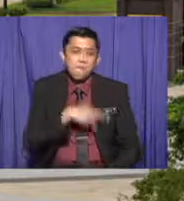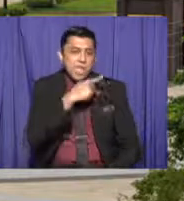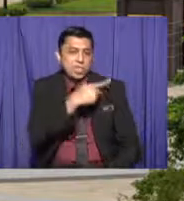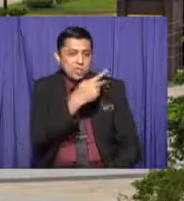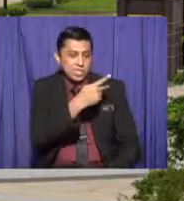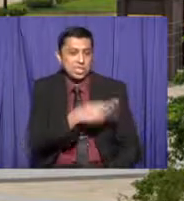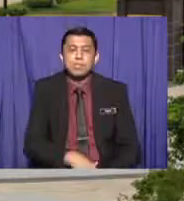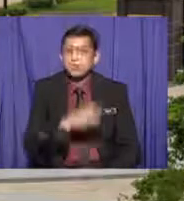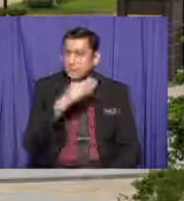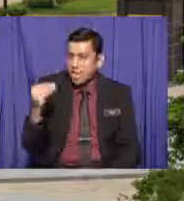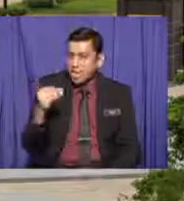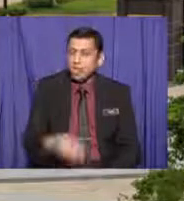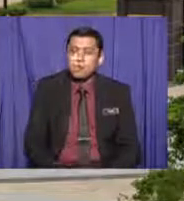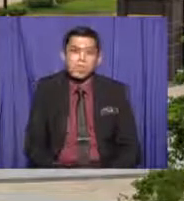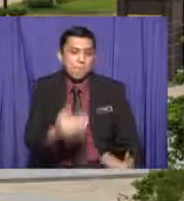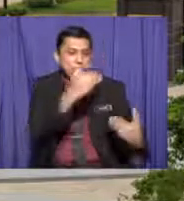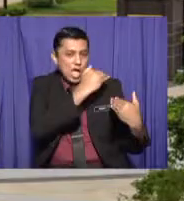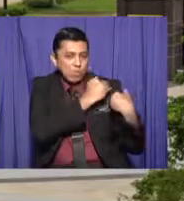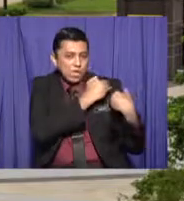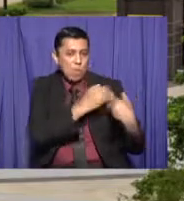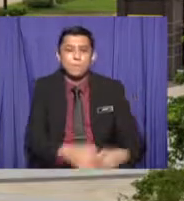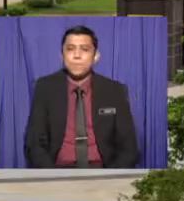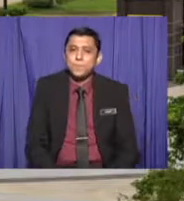patriotisme dan bertanggungjawab.